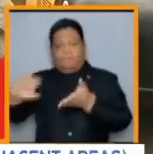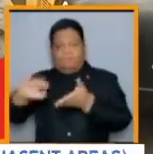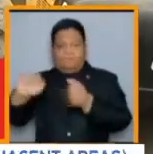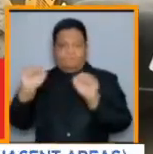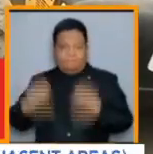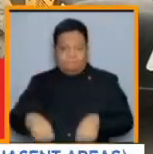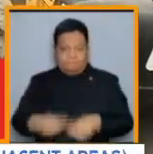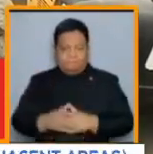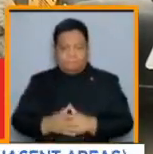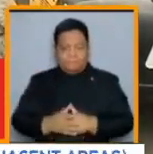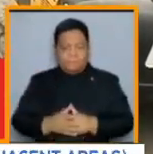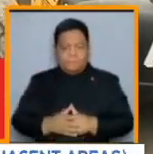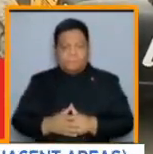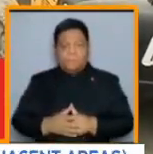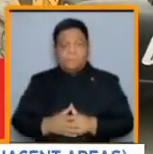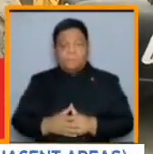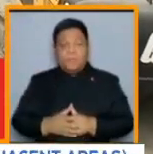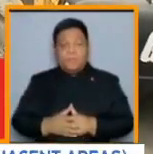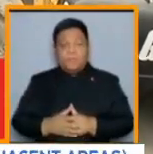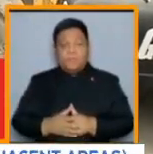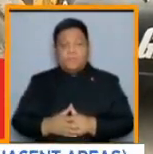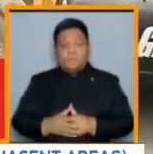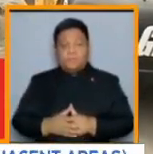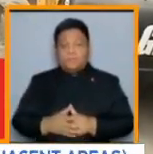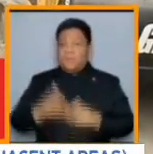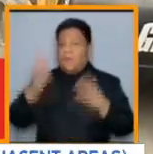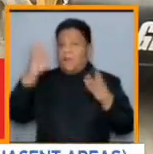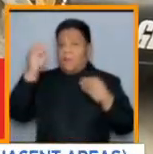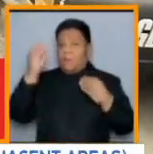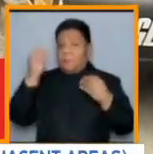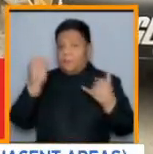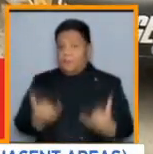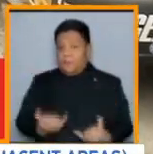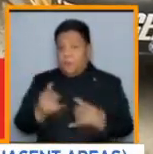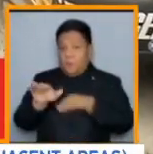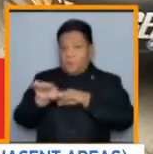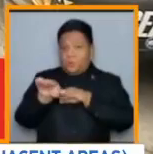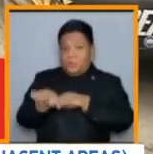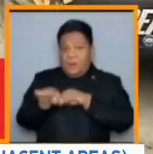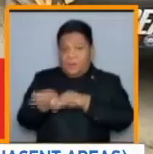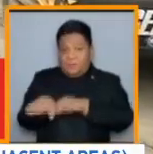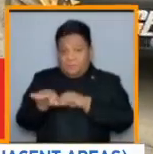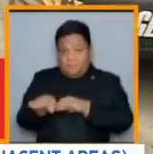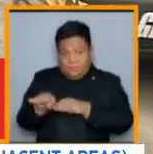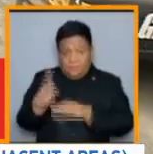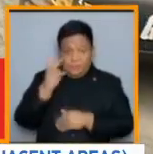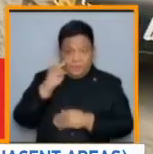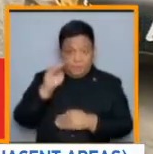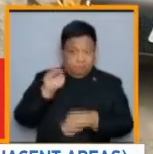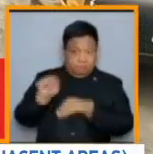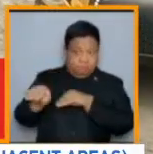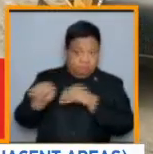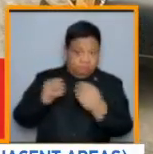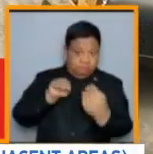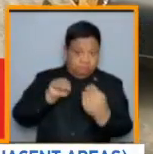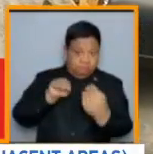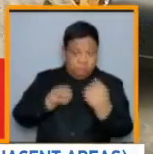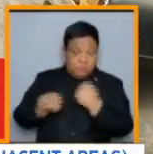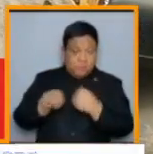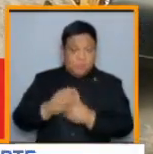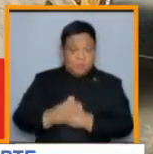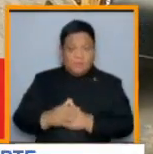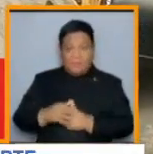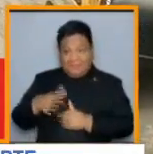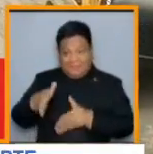Mariz, para sa traffic situation sa mga oras na ito ngayong nagsimula na yung morning rush hour, itong southbound lane kung